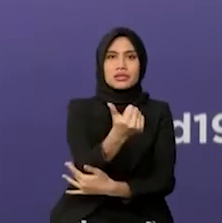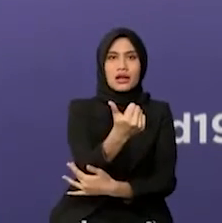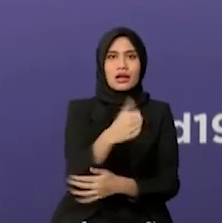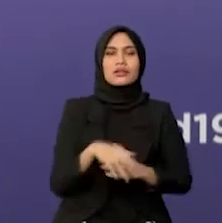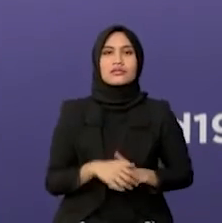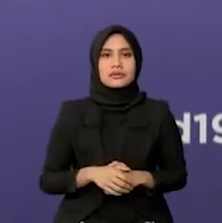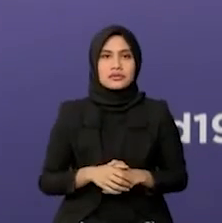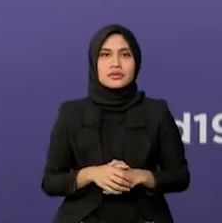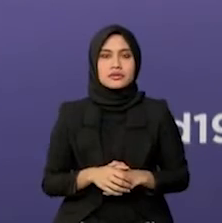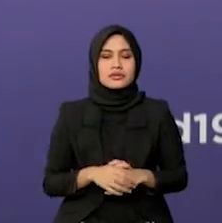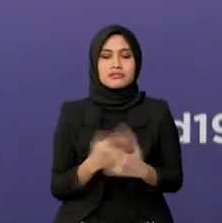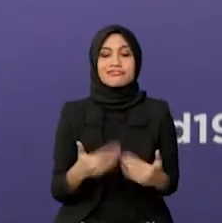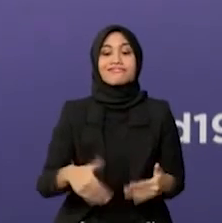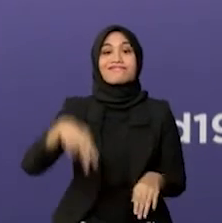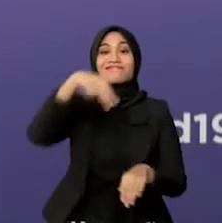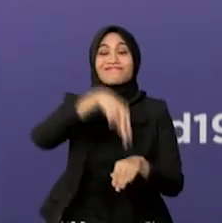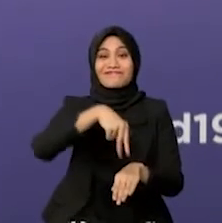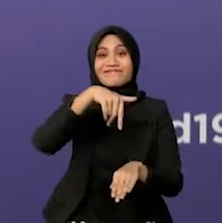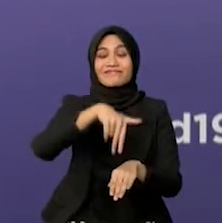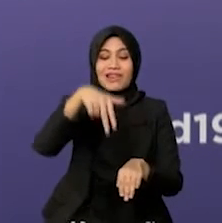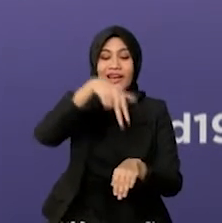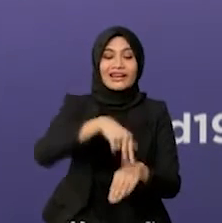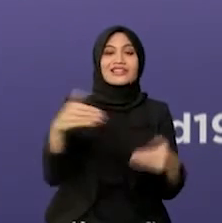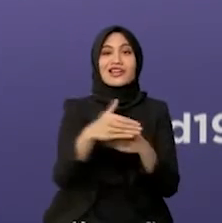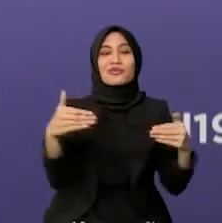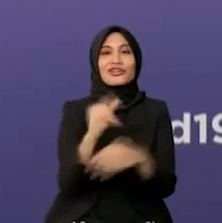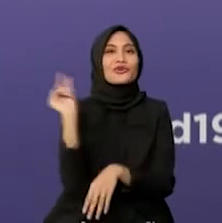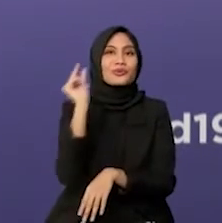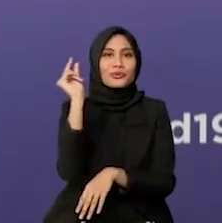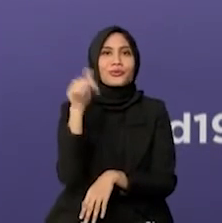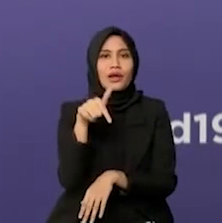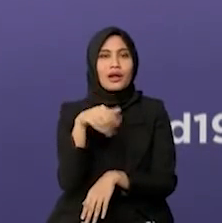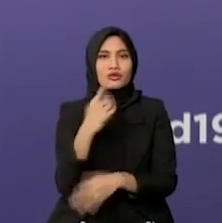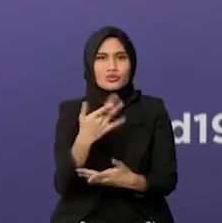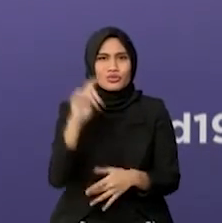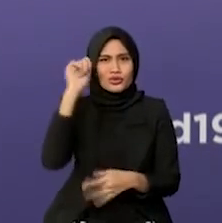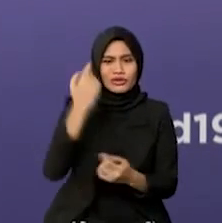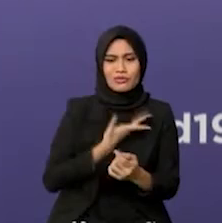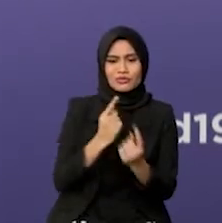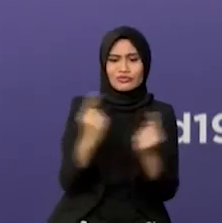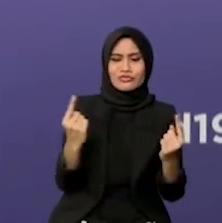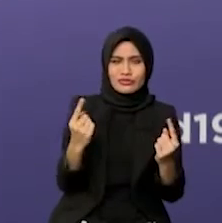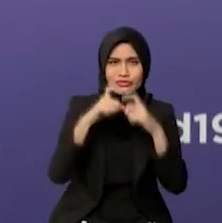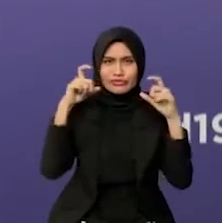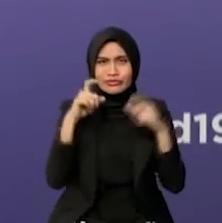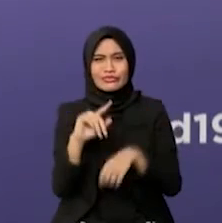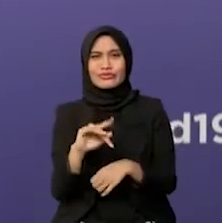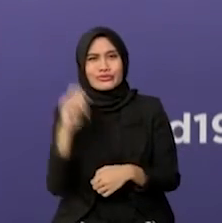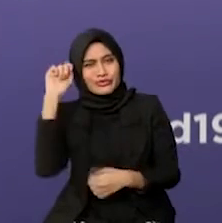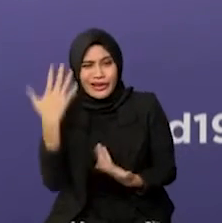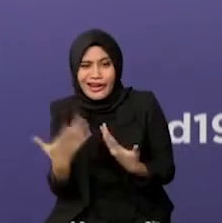kedua di kendaraan umum kalau kita tidak menggunakan masker tidak mencuci tangan